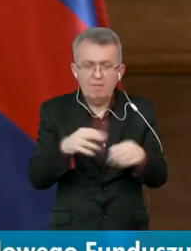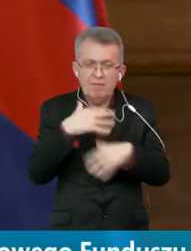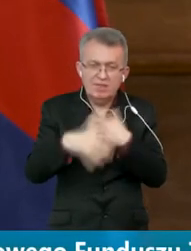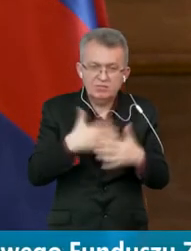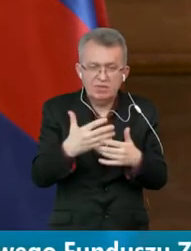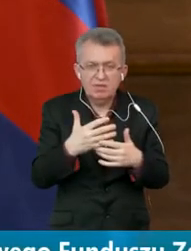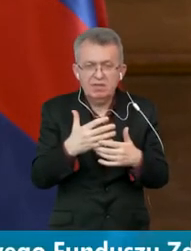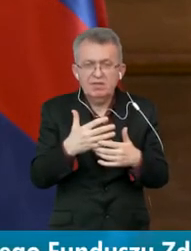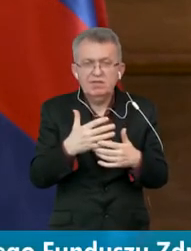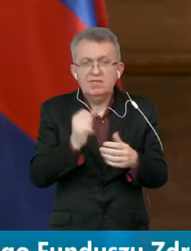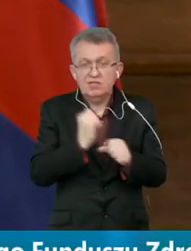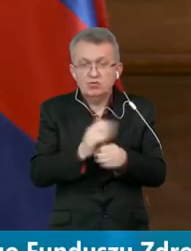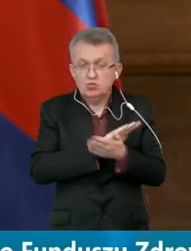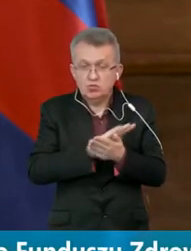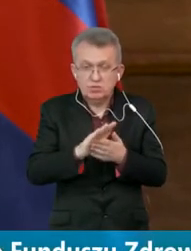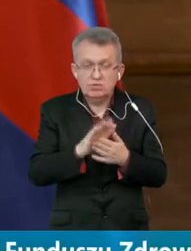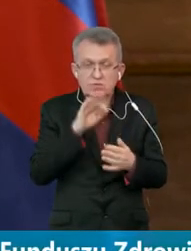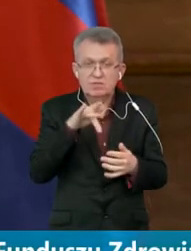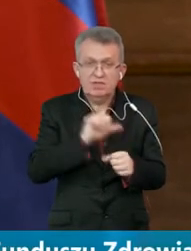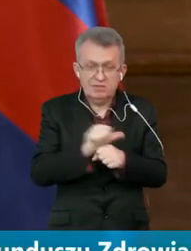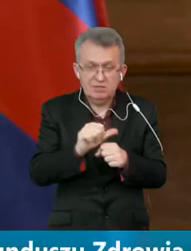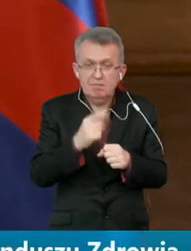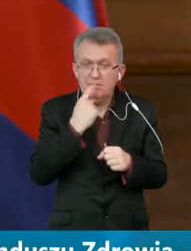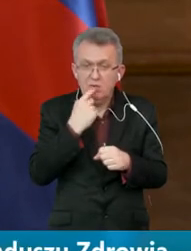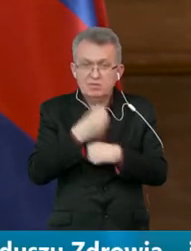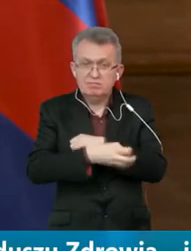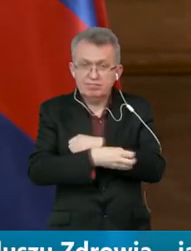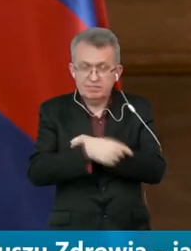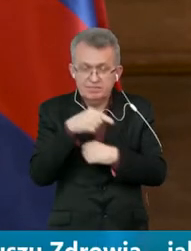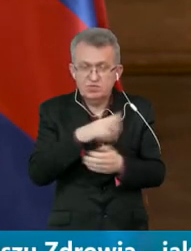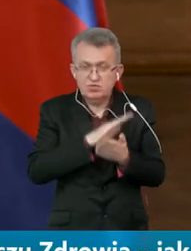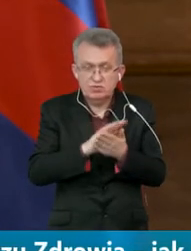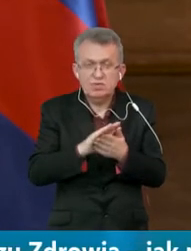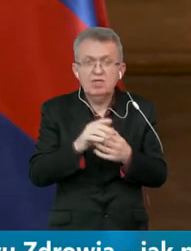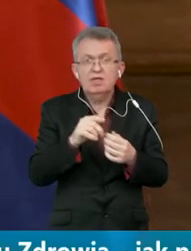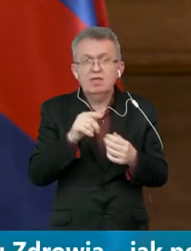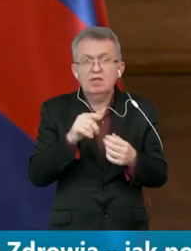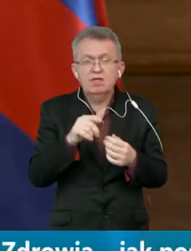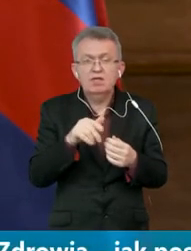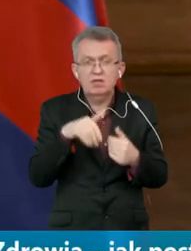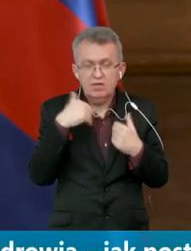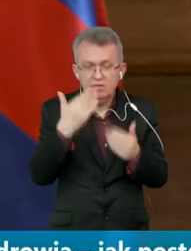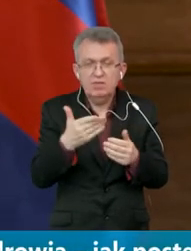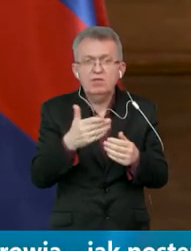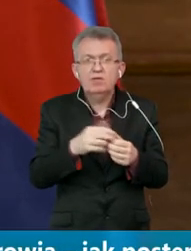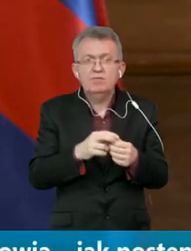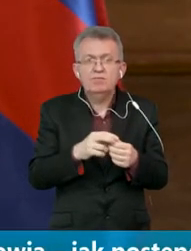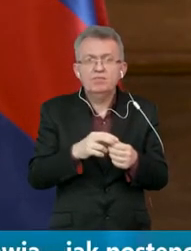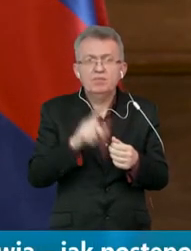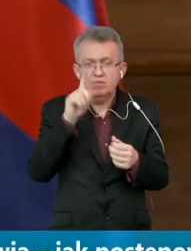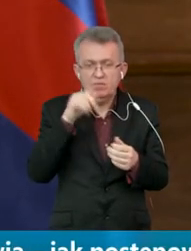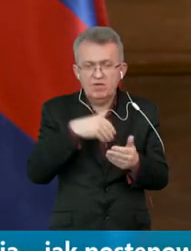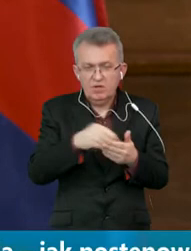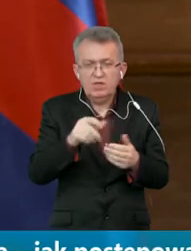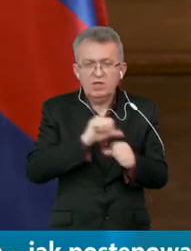hybryda, jeżeli jest czysta ekologicznie, z niewielką ilością zanieczyszczenia środowiska, tego śladu węglowego, wówczas